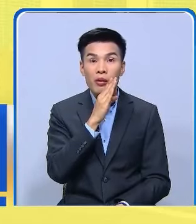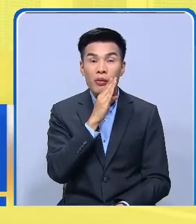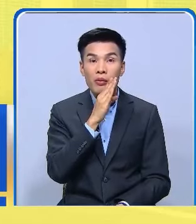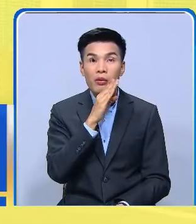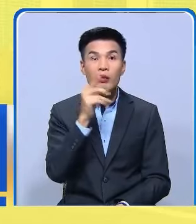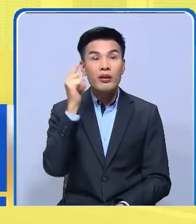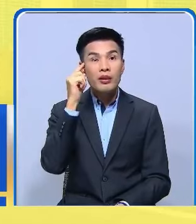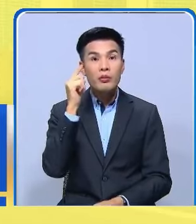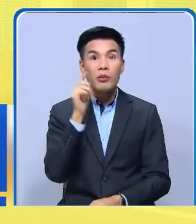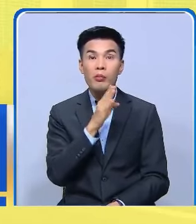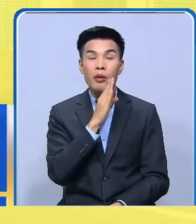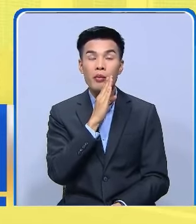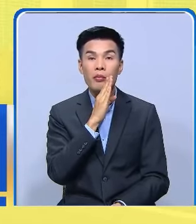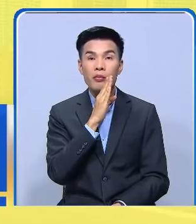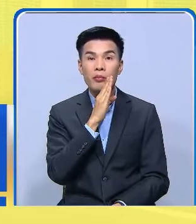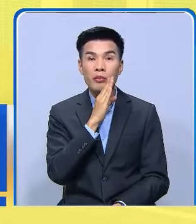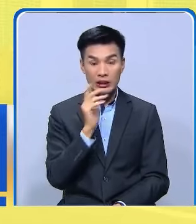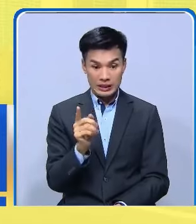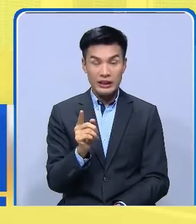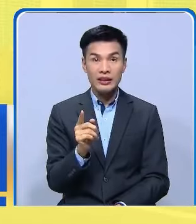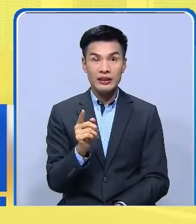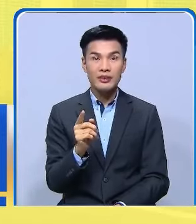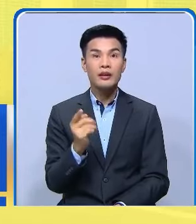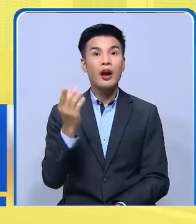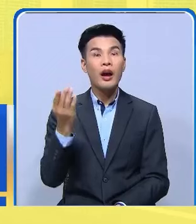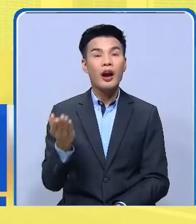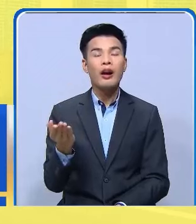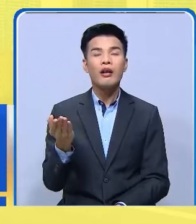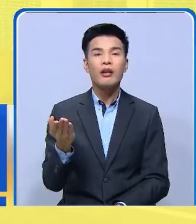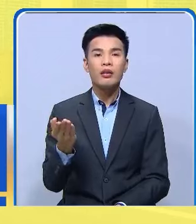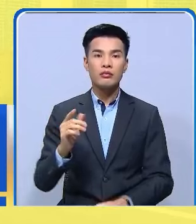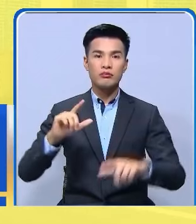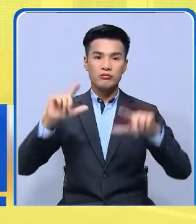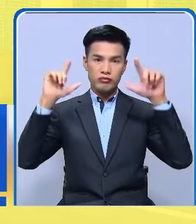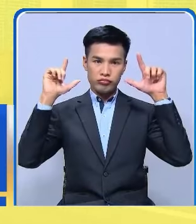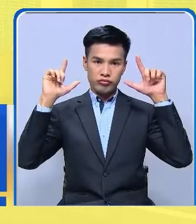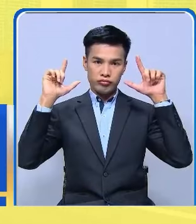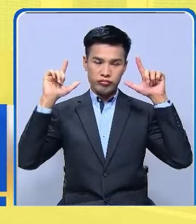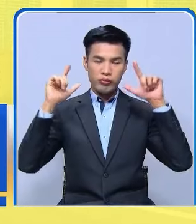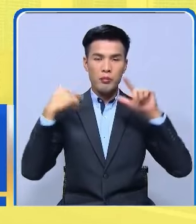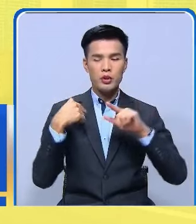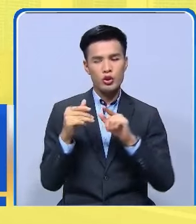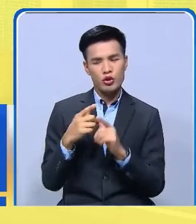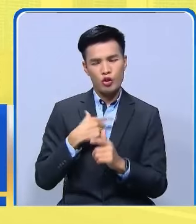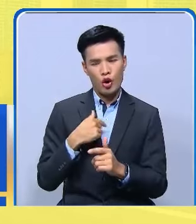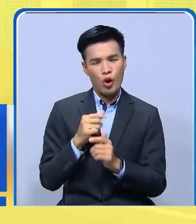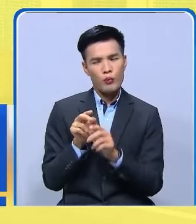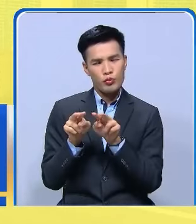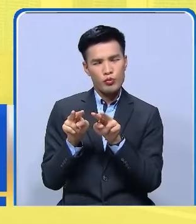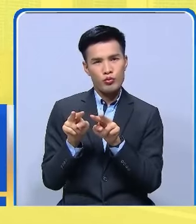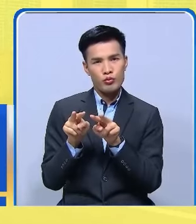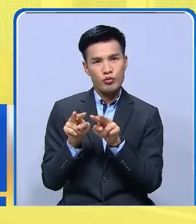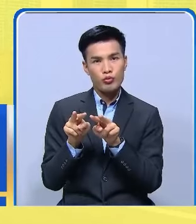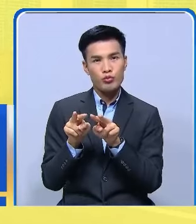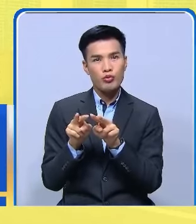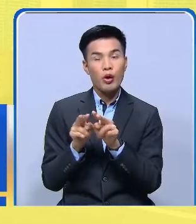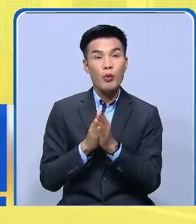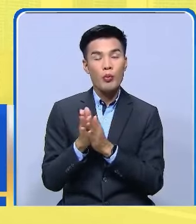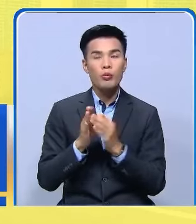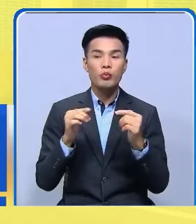ตา เ ล ยคือคุณพี่คนนี้เขาเหมือนกับเขาดังในโลกออนไลน์คนกลุ่มนึงก็จะชอบไปดูเขานะย้อนกลับไปดูนะตั้งแ